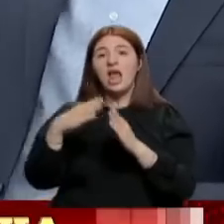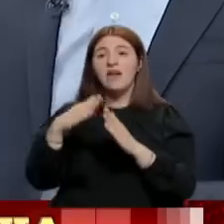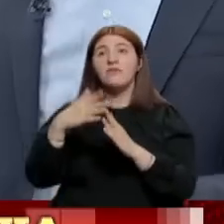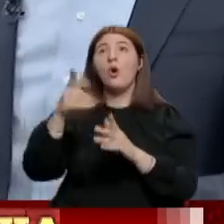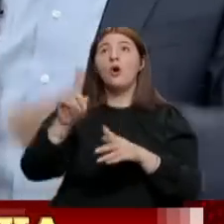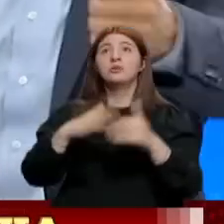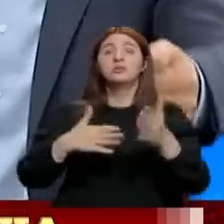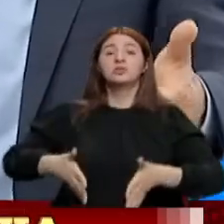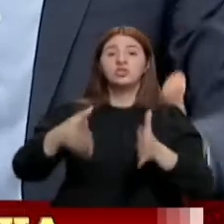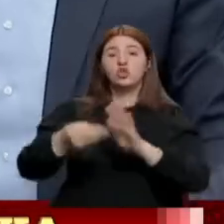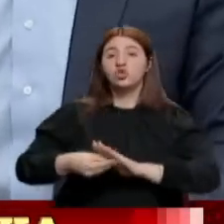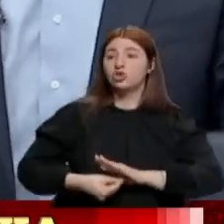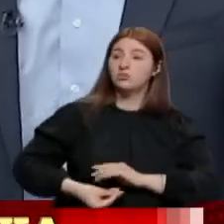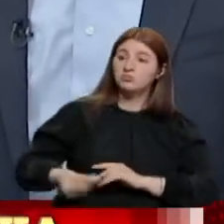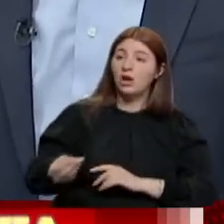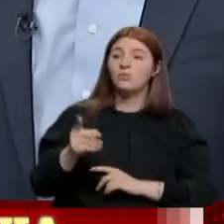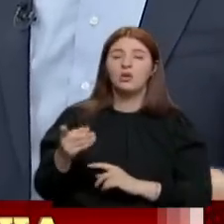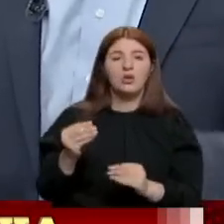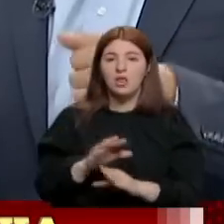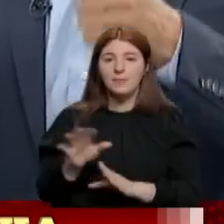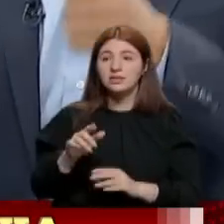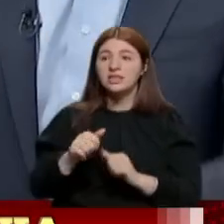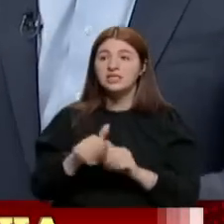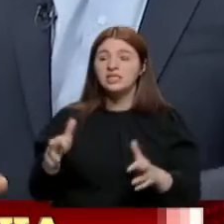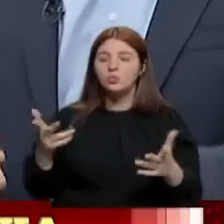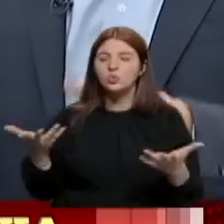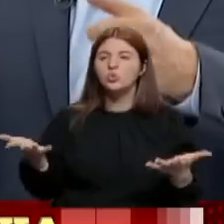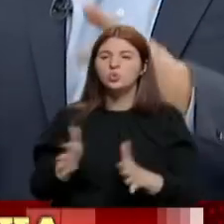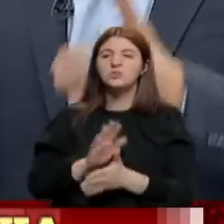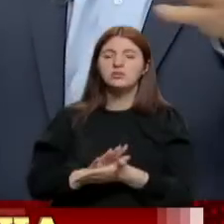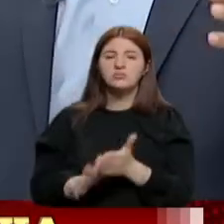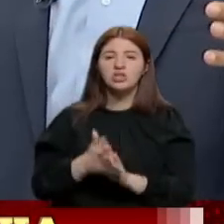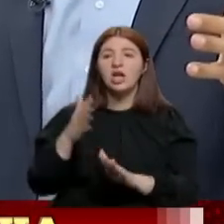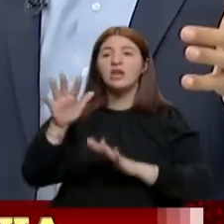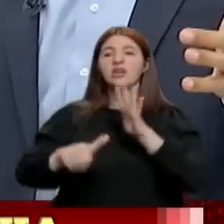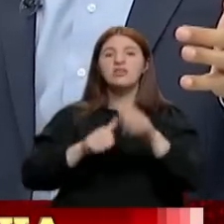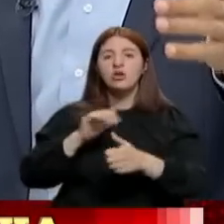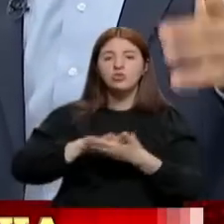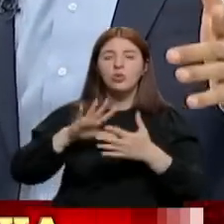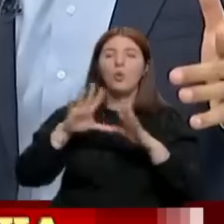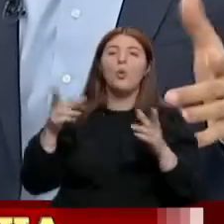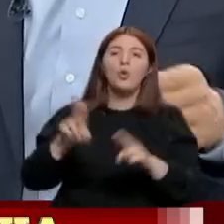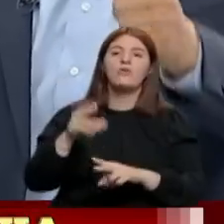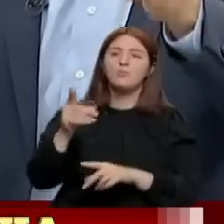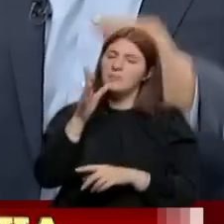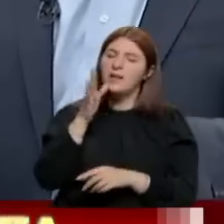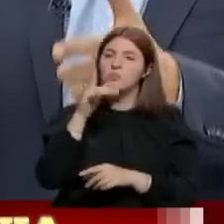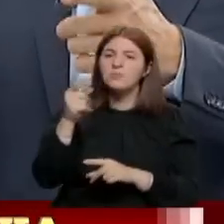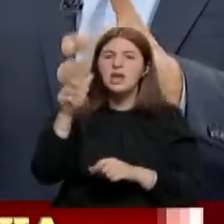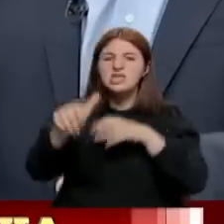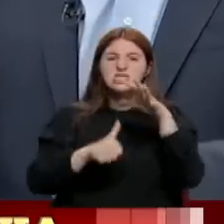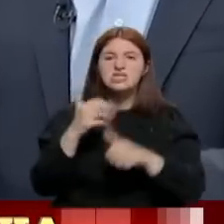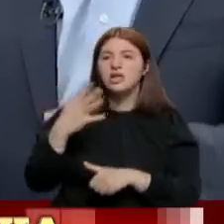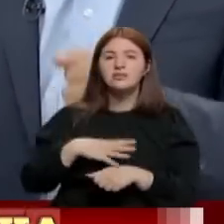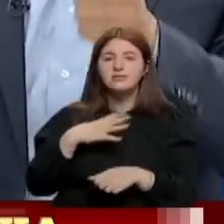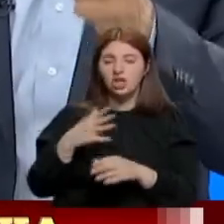10 katlı bina yapmak, rüşvet vermek. Bunlar olamaz. Sistem çürümüş durumda. Rant düzeni öldürdü insanlarımızı. Bunu hep bilelim. Bu rant düzeninden